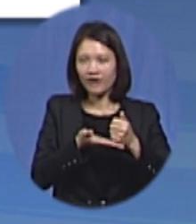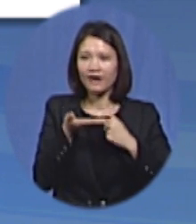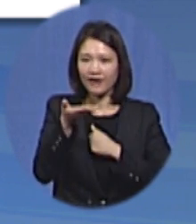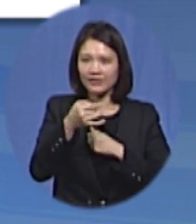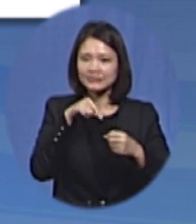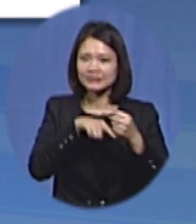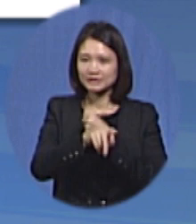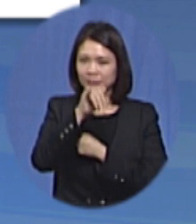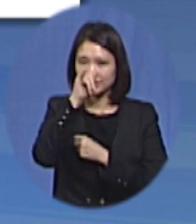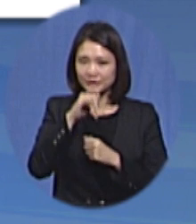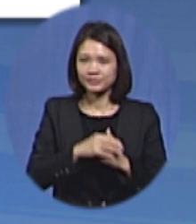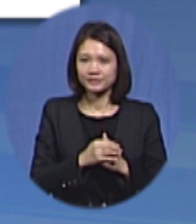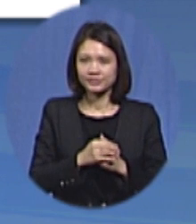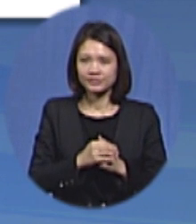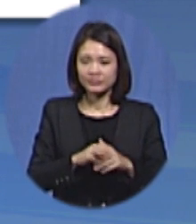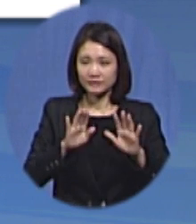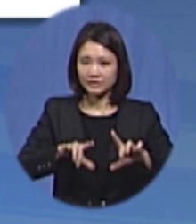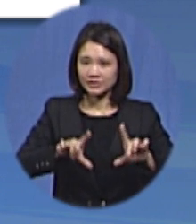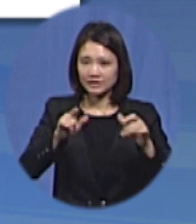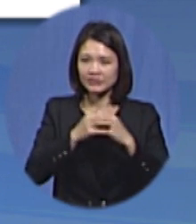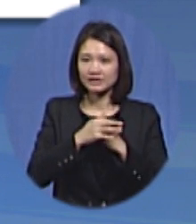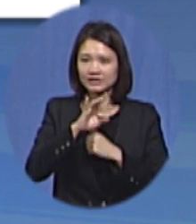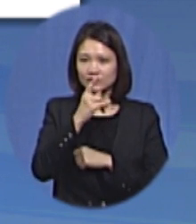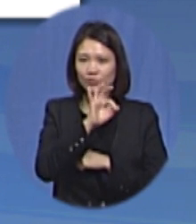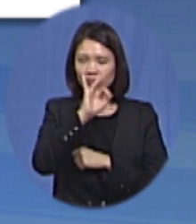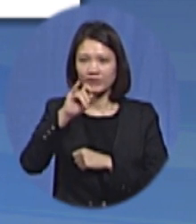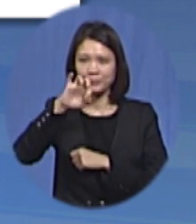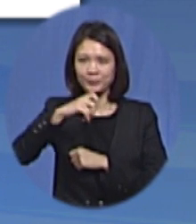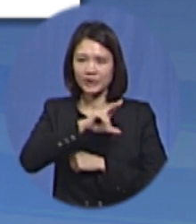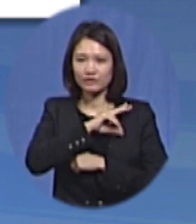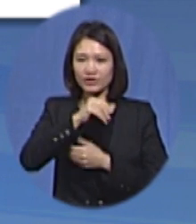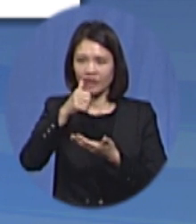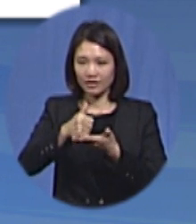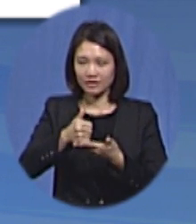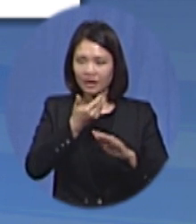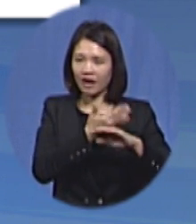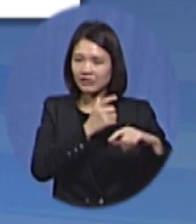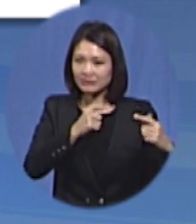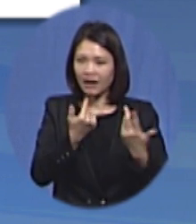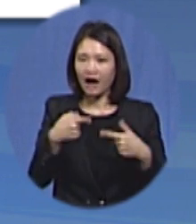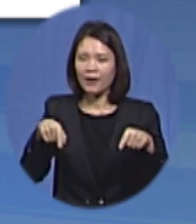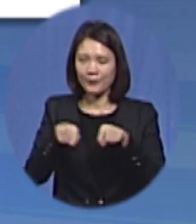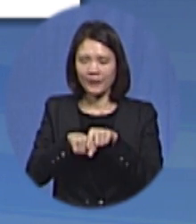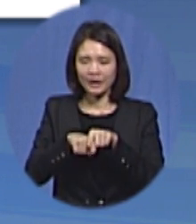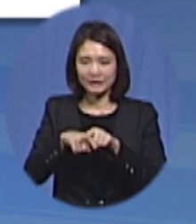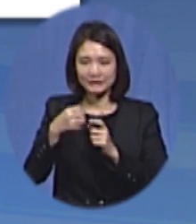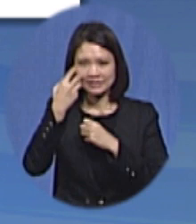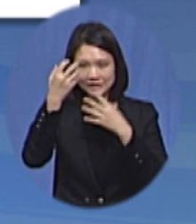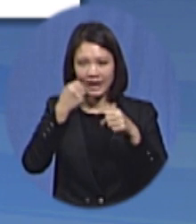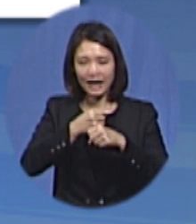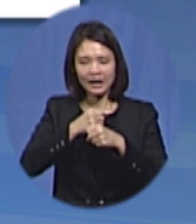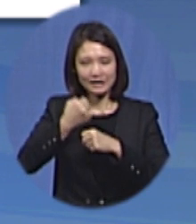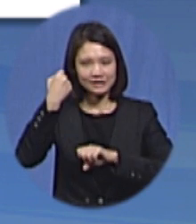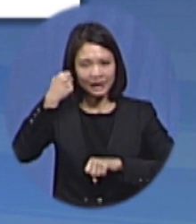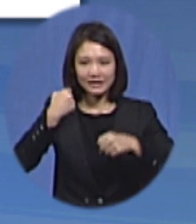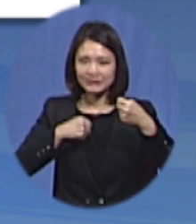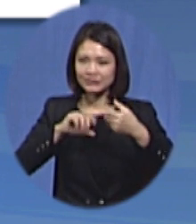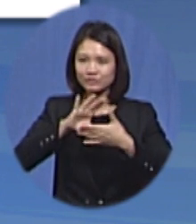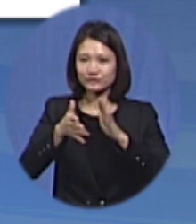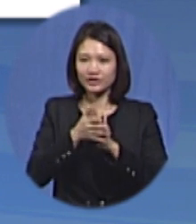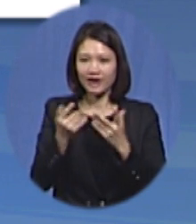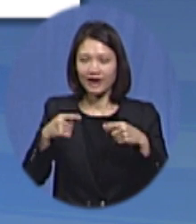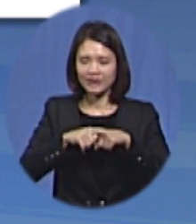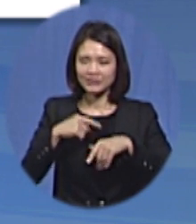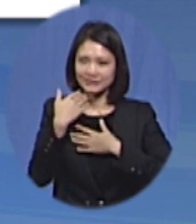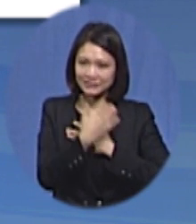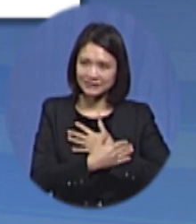담아 마련됐습니다. 이날 송인미 위원장은 다른 지역 학생과 창작 댄스 문화를 교류하면서 즐거운 신체